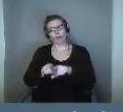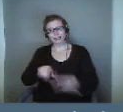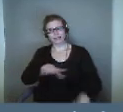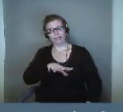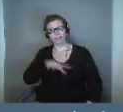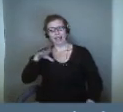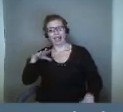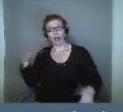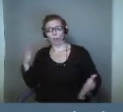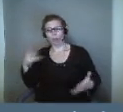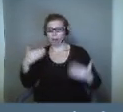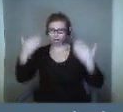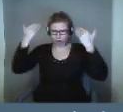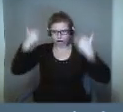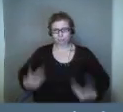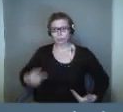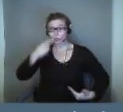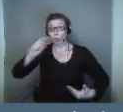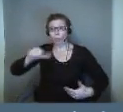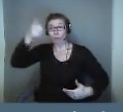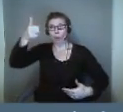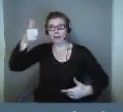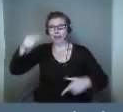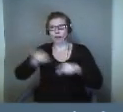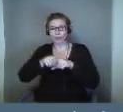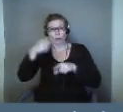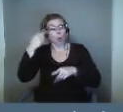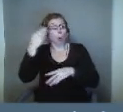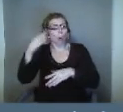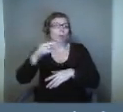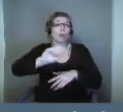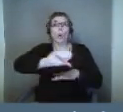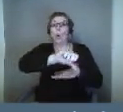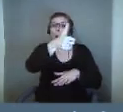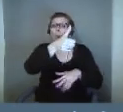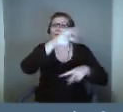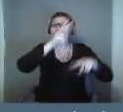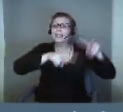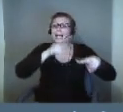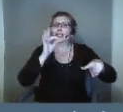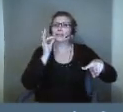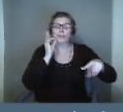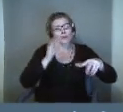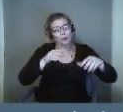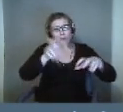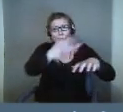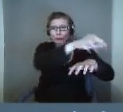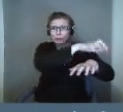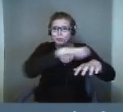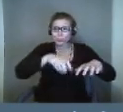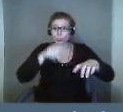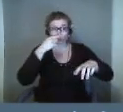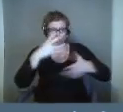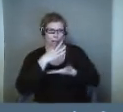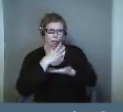et de servir d'exemple dans notre territoire rural. Il y a 11 petites communes rurales dans notre communauté de communes, où je suis responsable d'ailleurs de toutes les